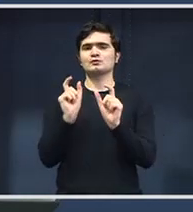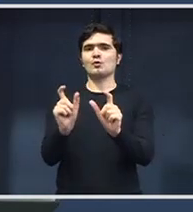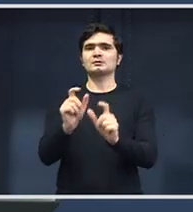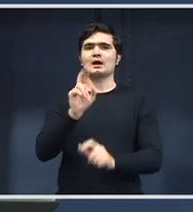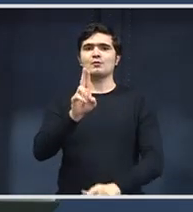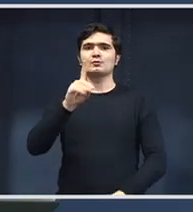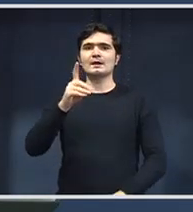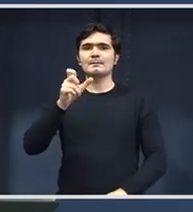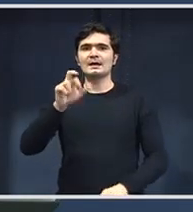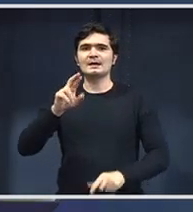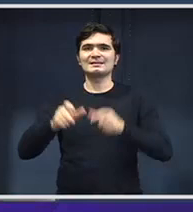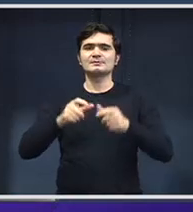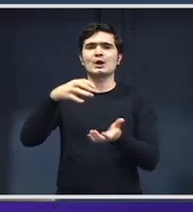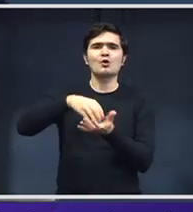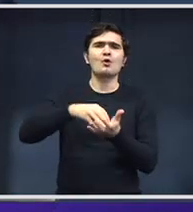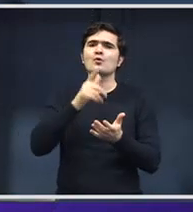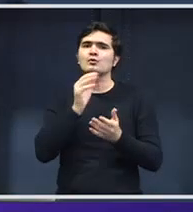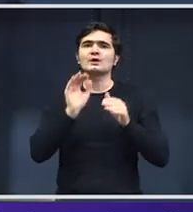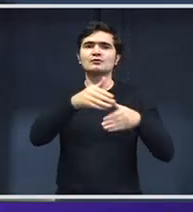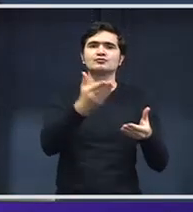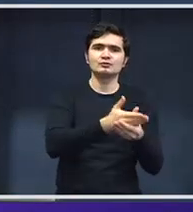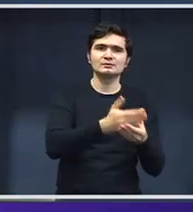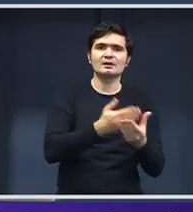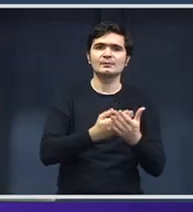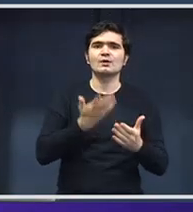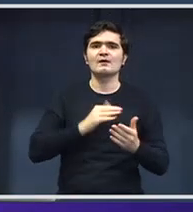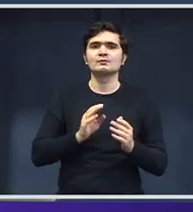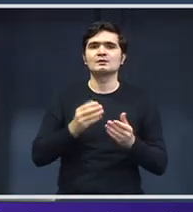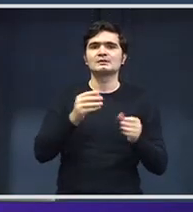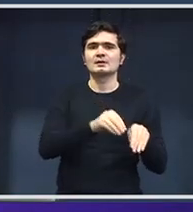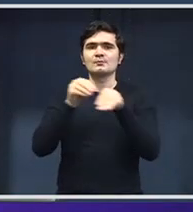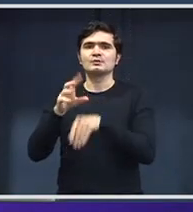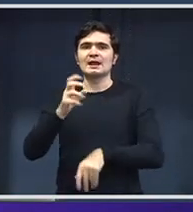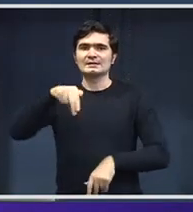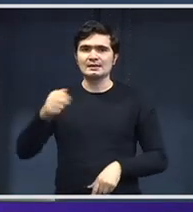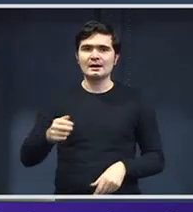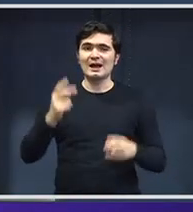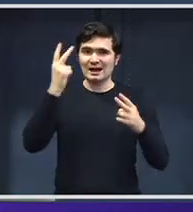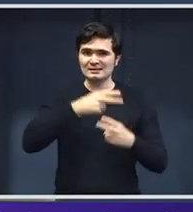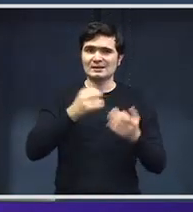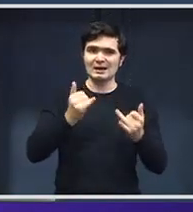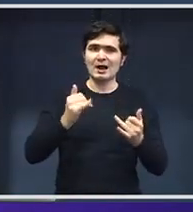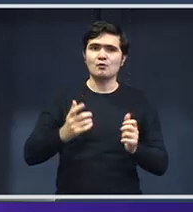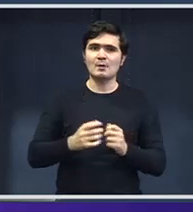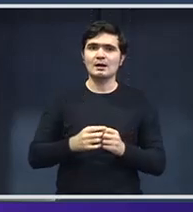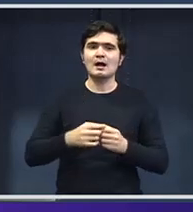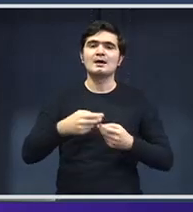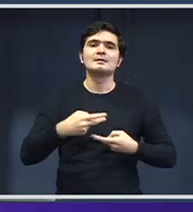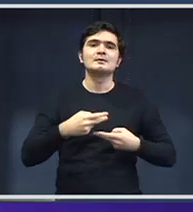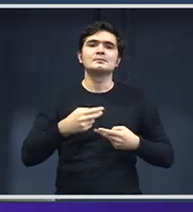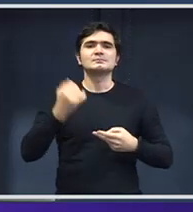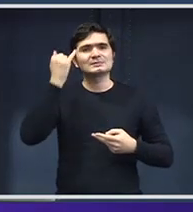vizând locul unde vor ajunge dosarele, nu se dorea ajungerea lor la DNA. Se pare că s-ar fi ajuns la un compromis și anume ca trimiterea în